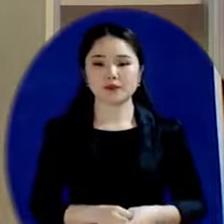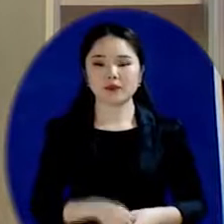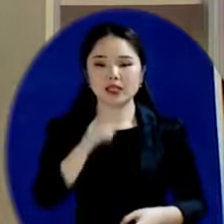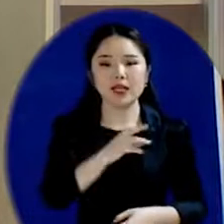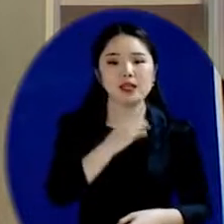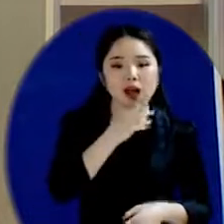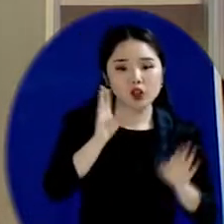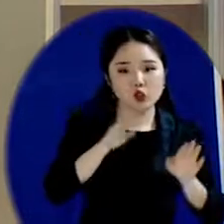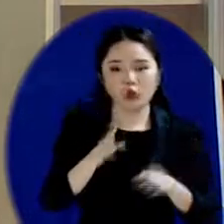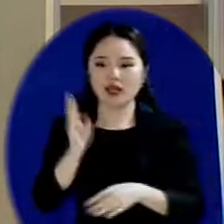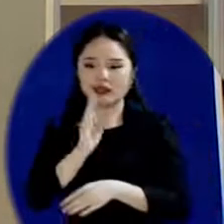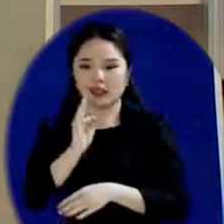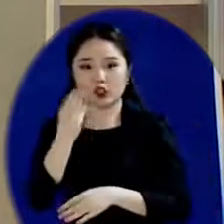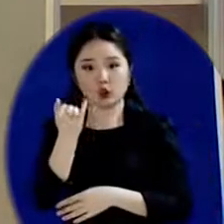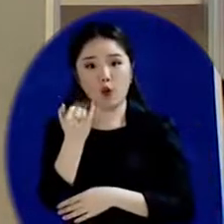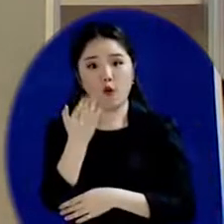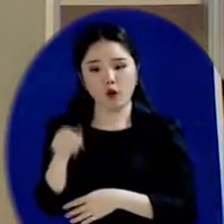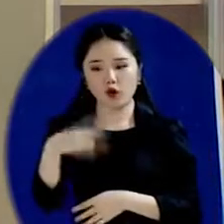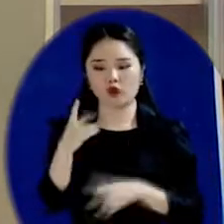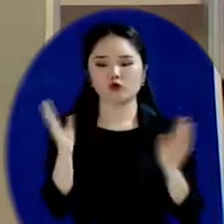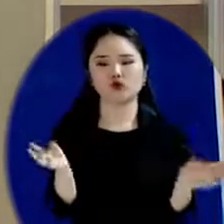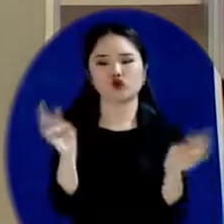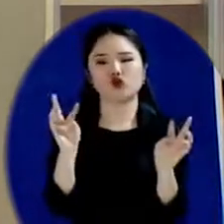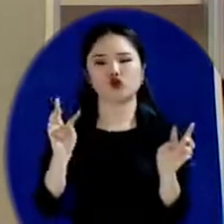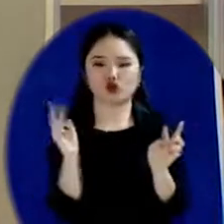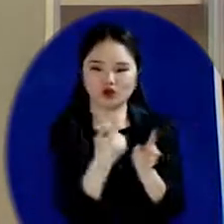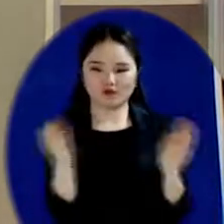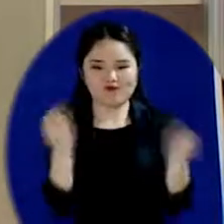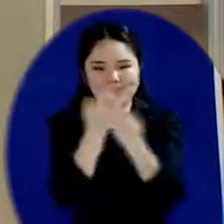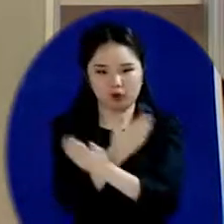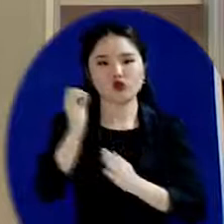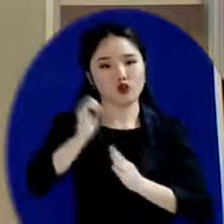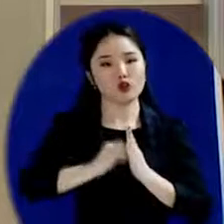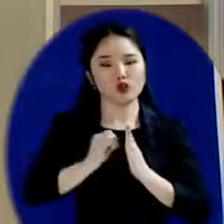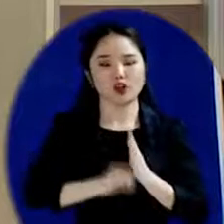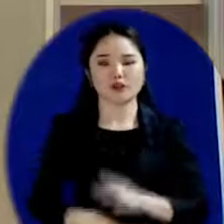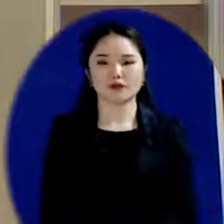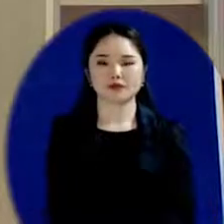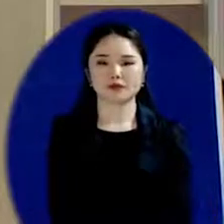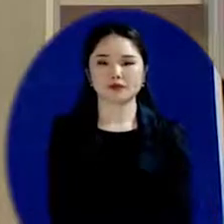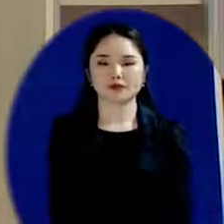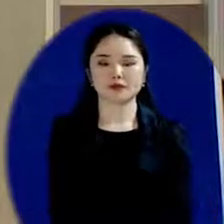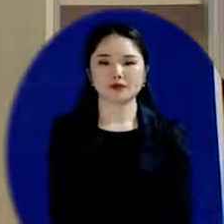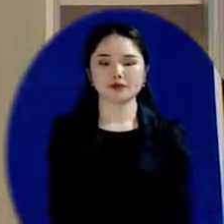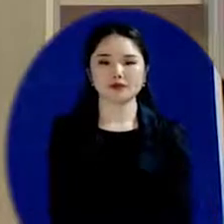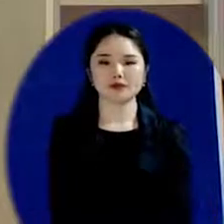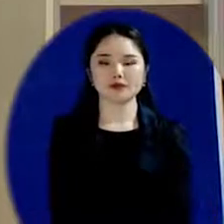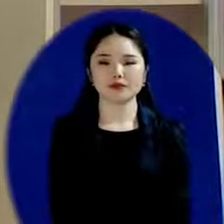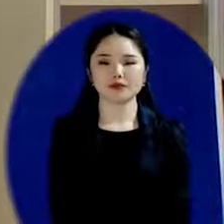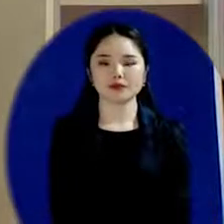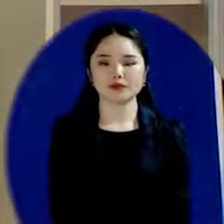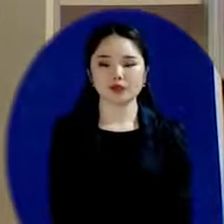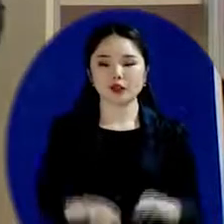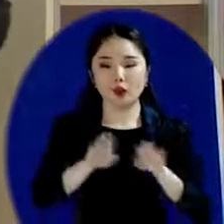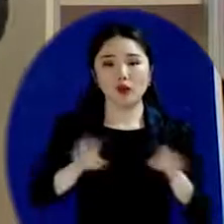Ягаан шуу байх газар шар шуу. Энэ хоёрын байрыг яах ёстой вэ? Солих хэрэгтэй байх нэ. За. За